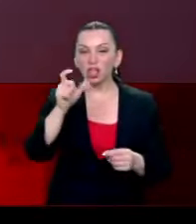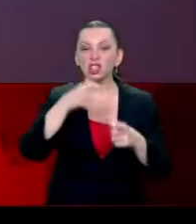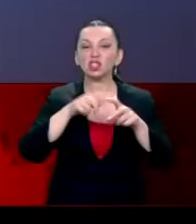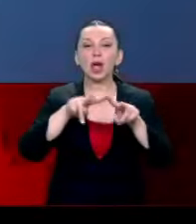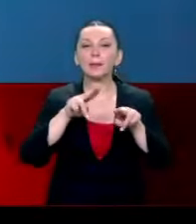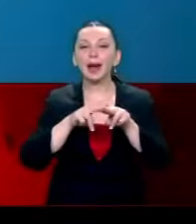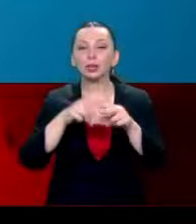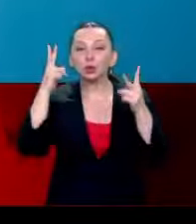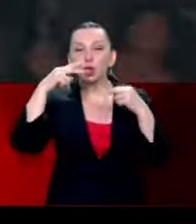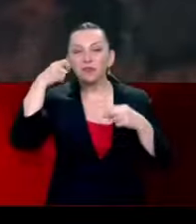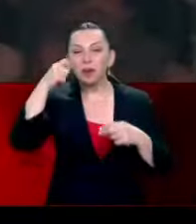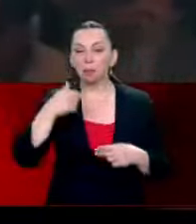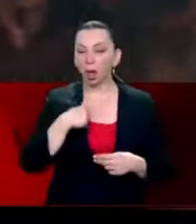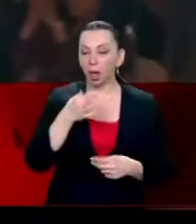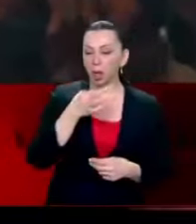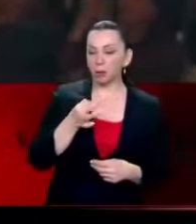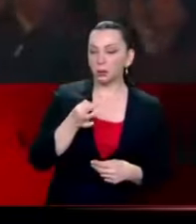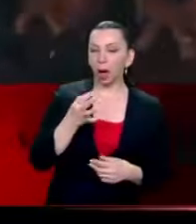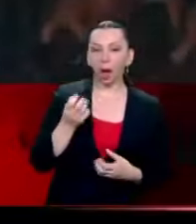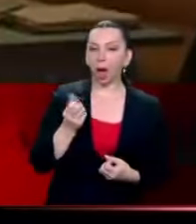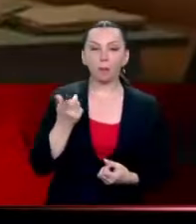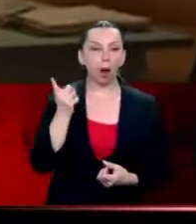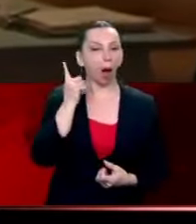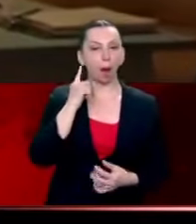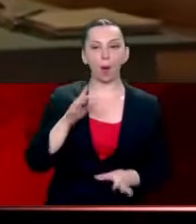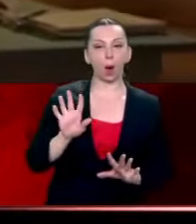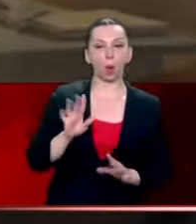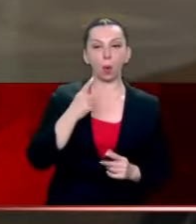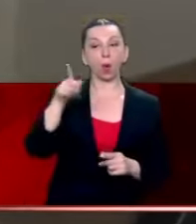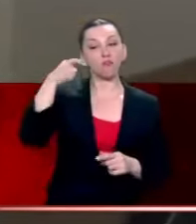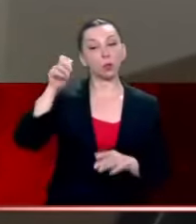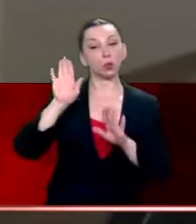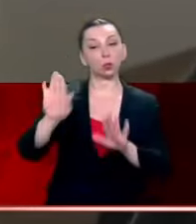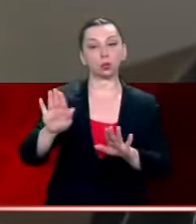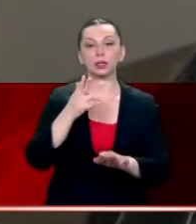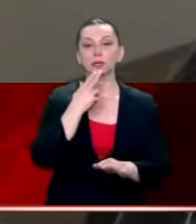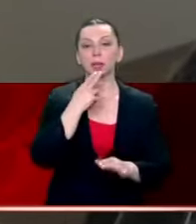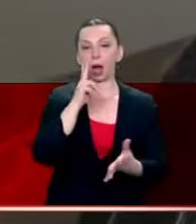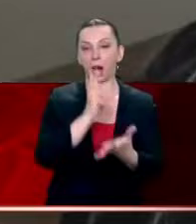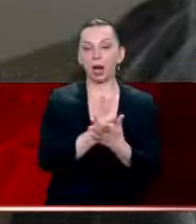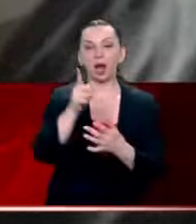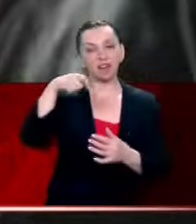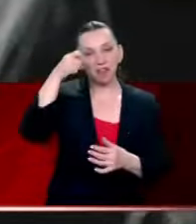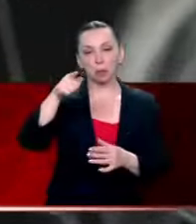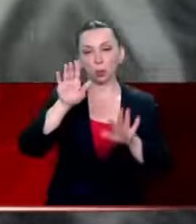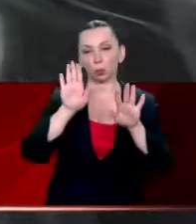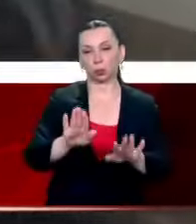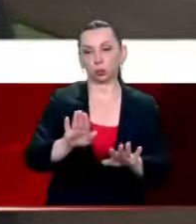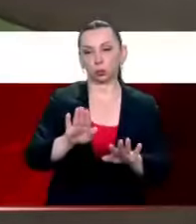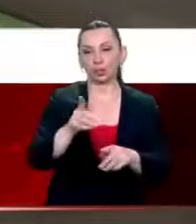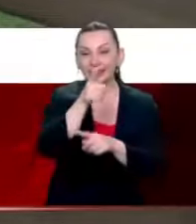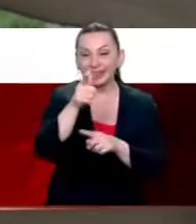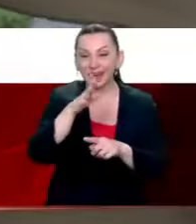filmi için benden izin alınmadı diyerek durdurulması için dava açmıştı. Filmin gösterimi durduruldu ancak bu kararın ardından